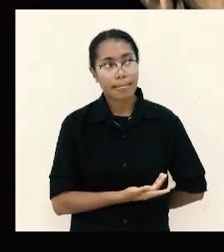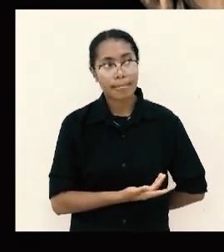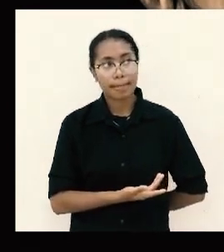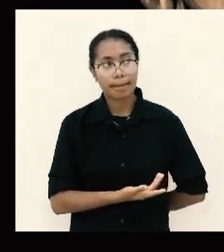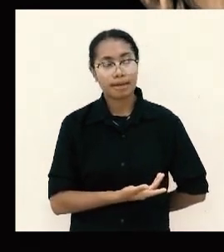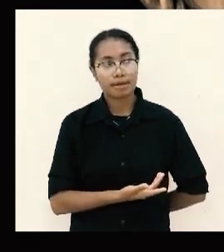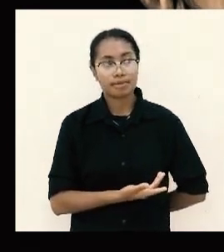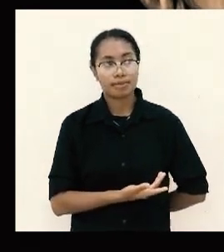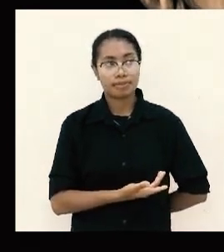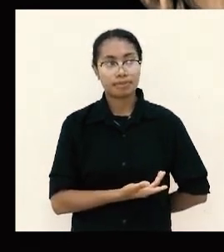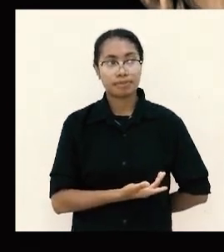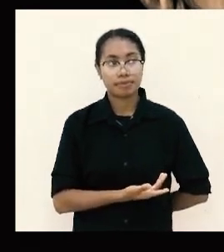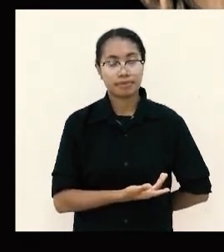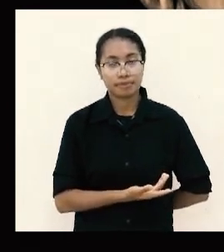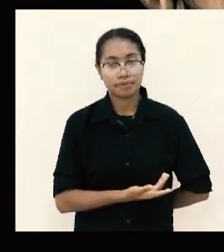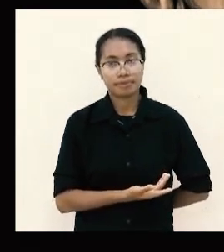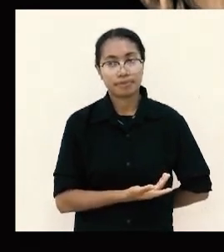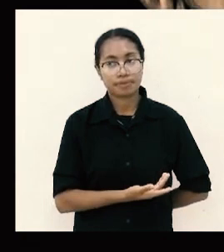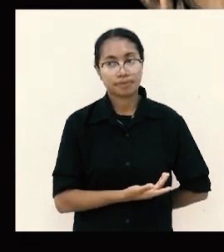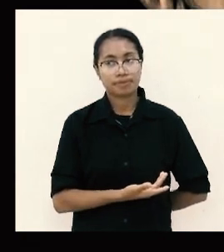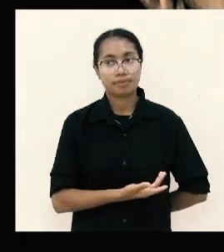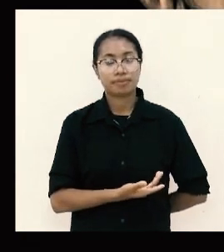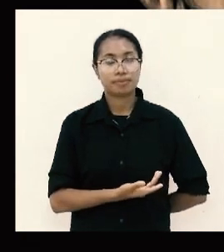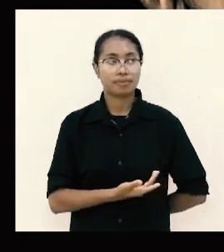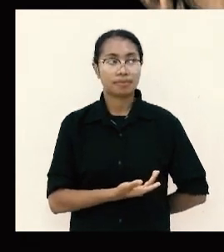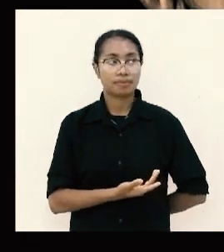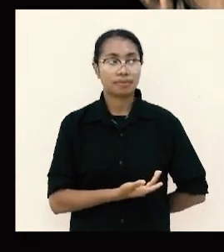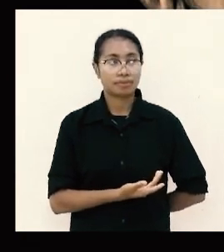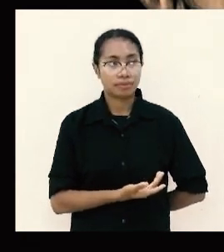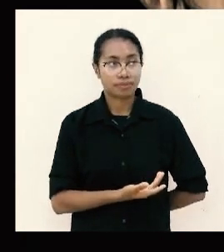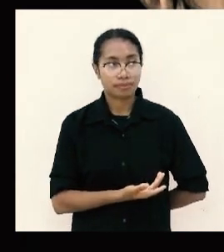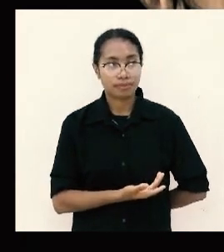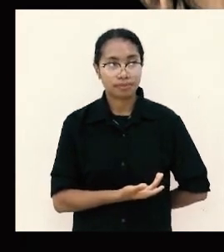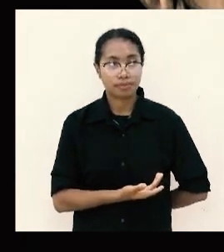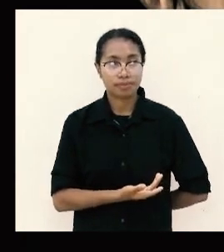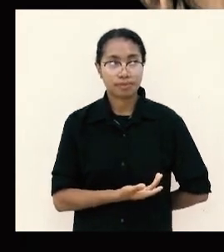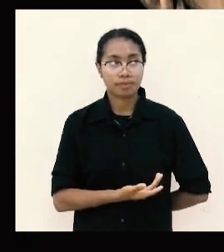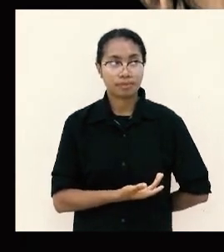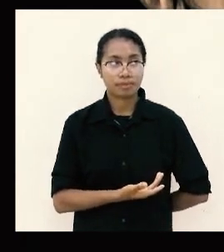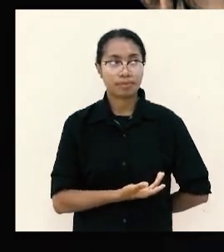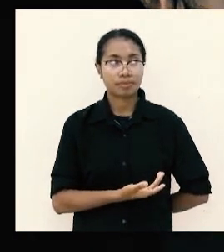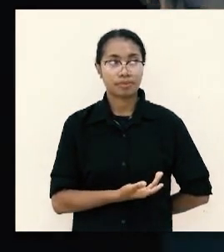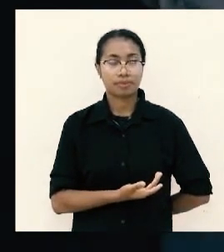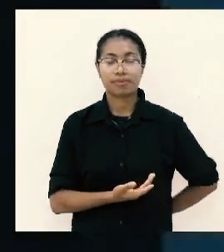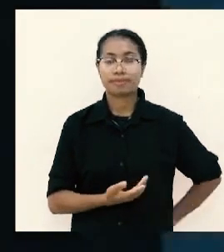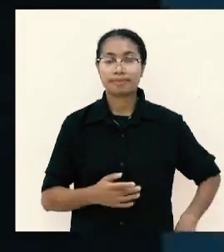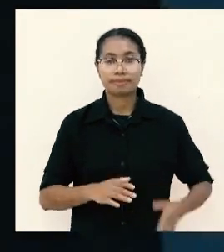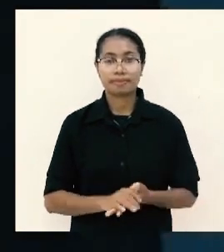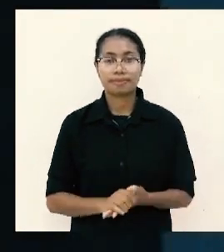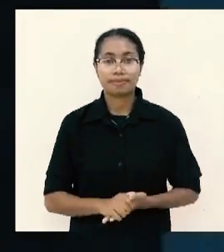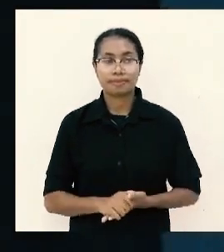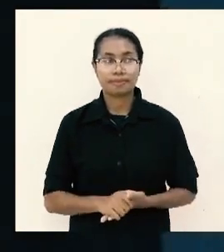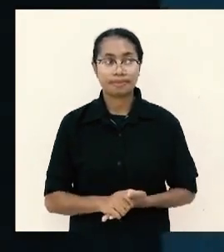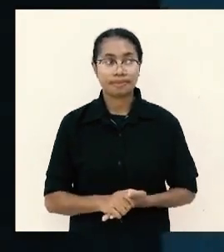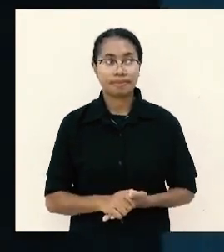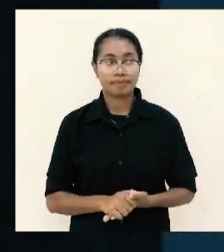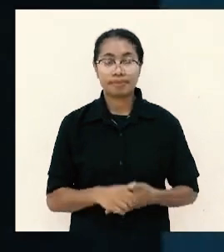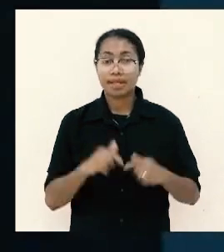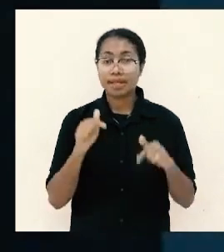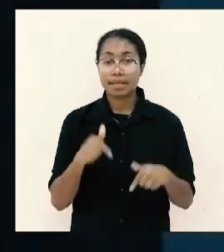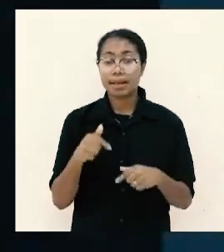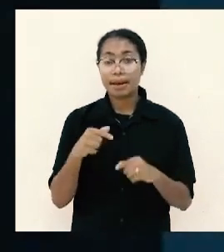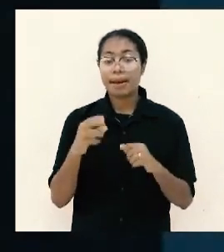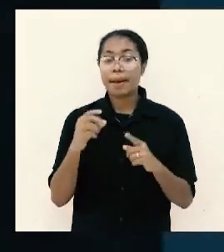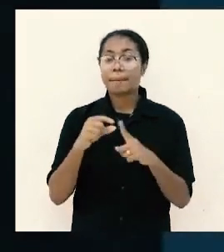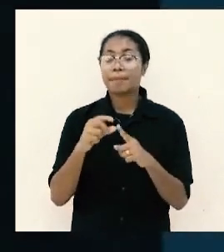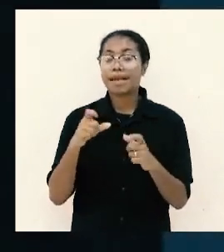dalam dia kita bisa melakukan segala sesuatu nah ini prinsip